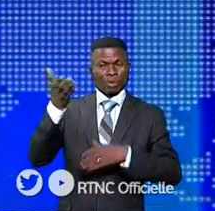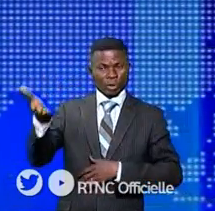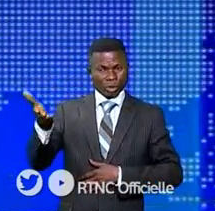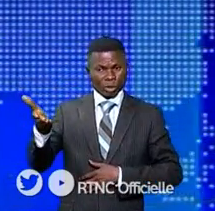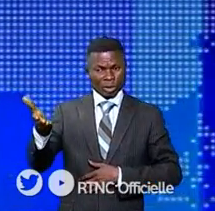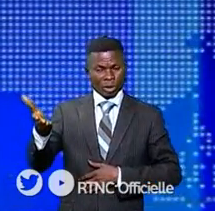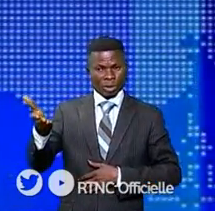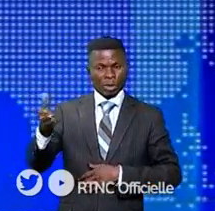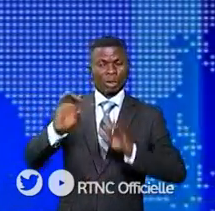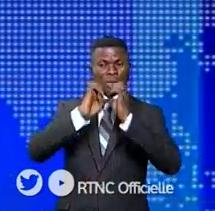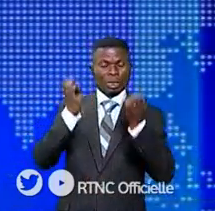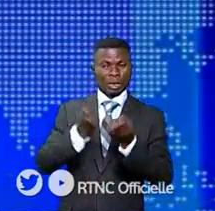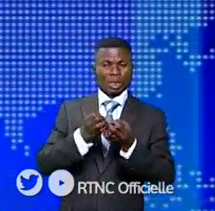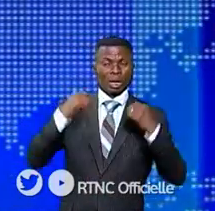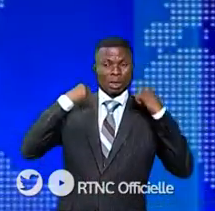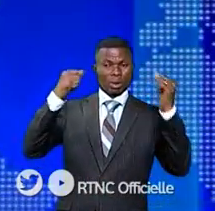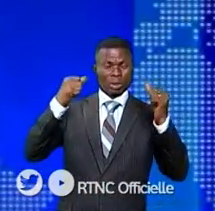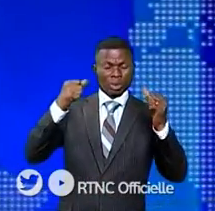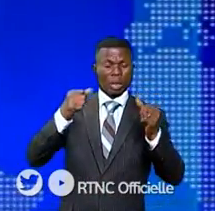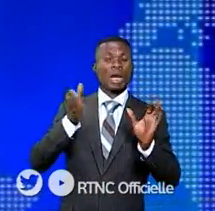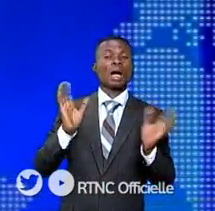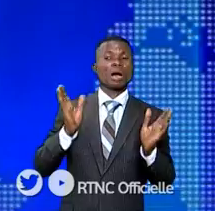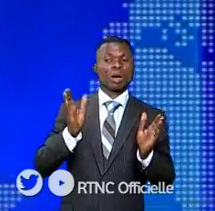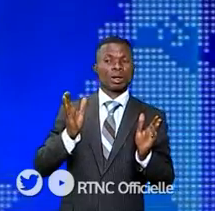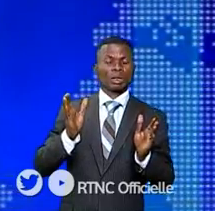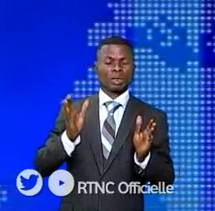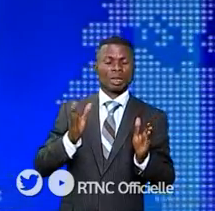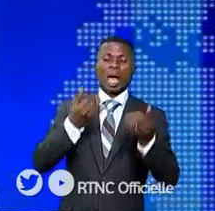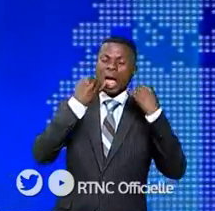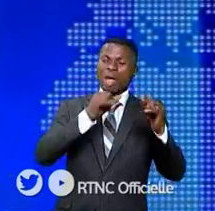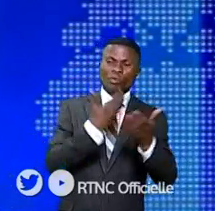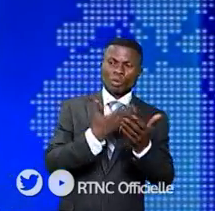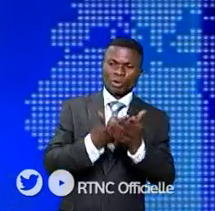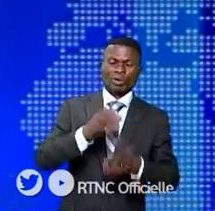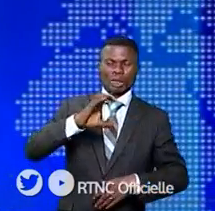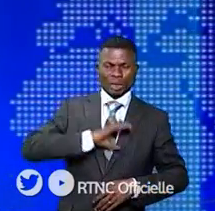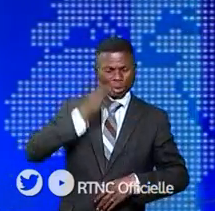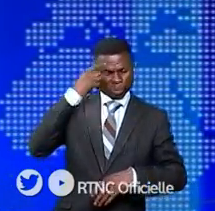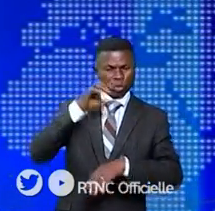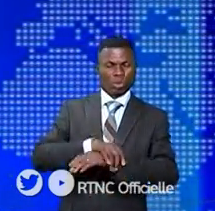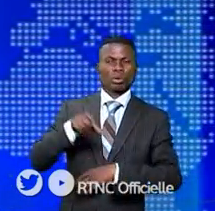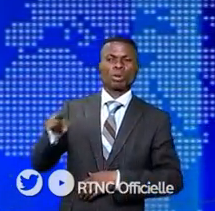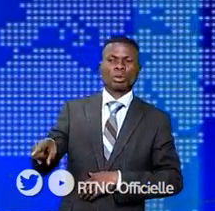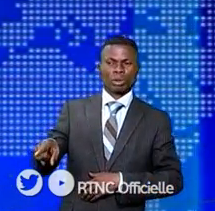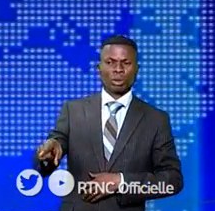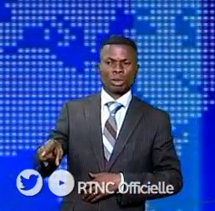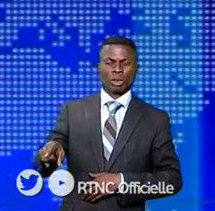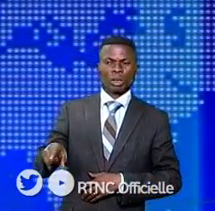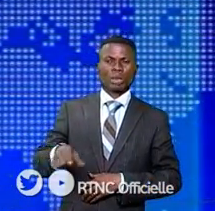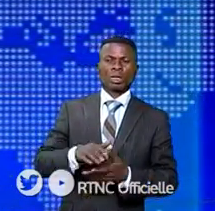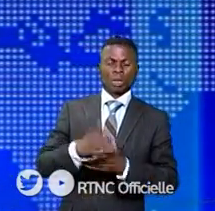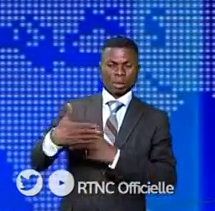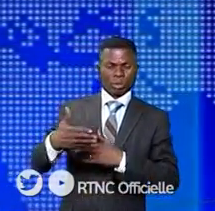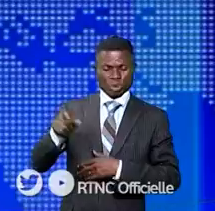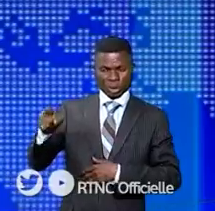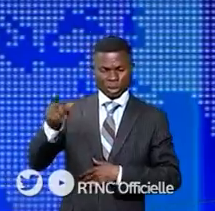pour une telle entreprise criminelle à la prudence et à la dénonciation de faits au poste de police ou au parquet le plus